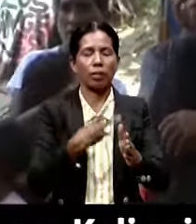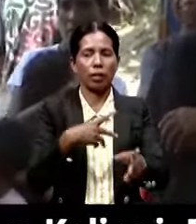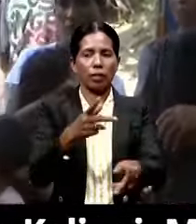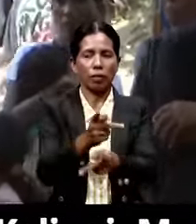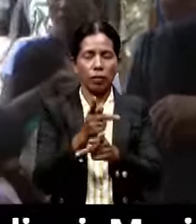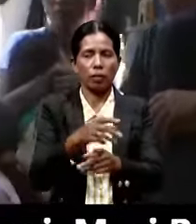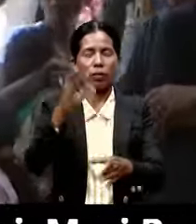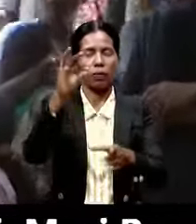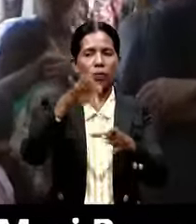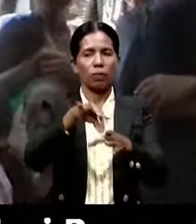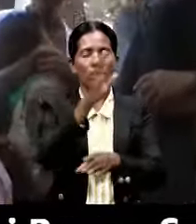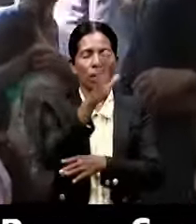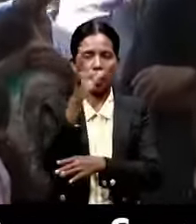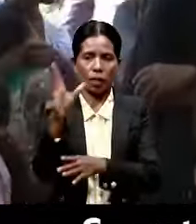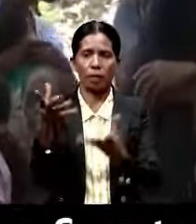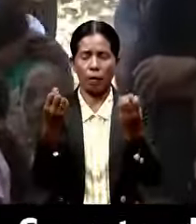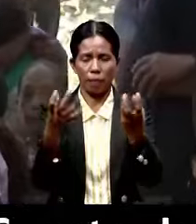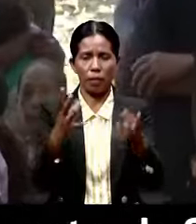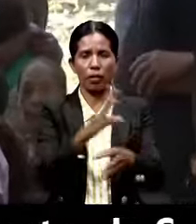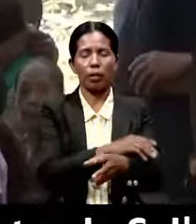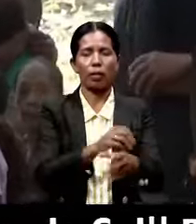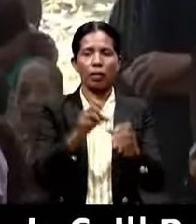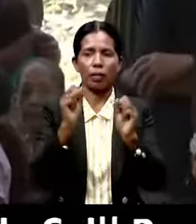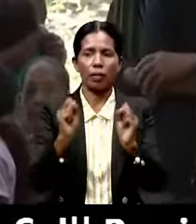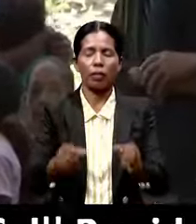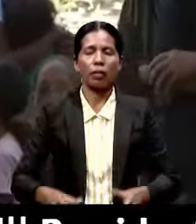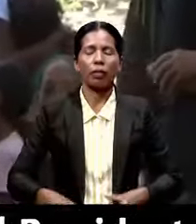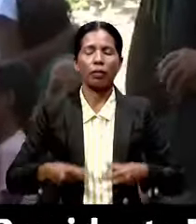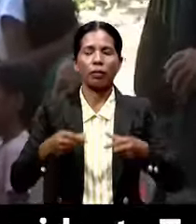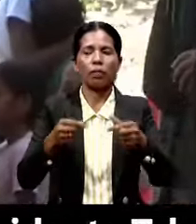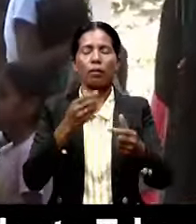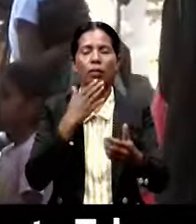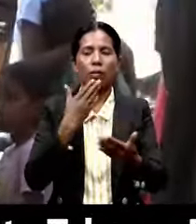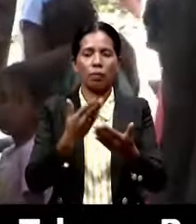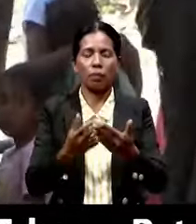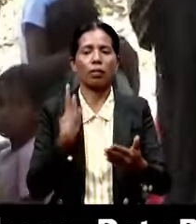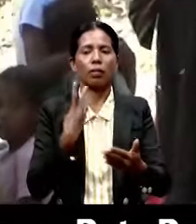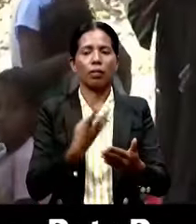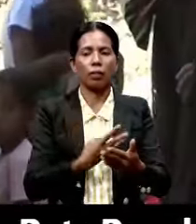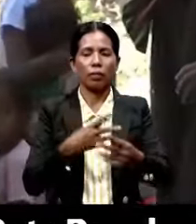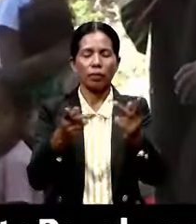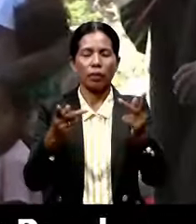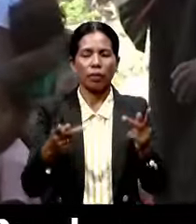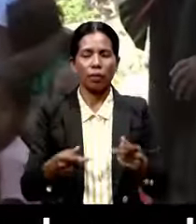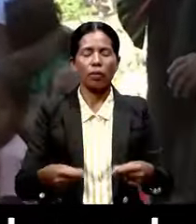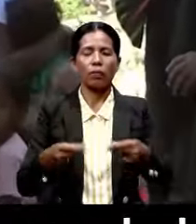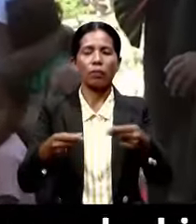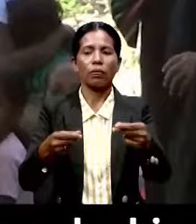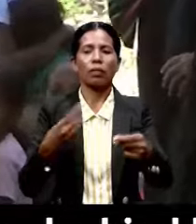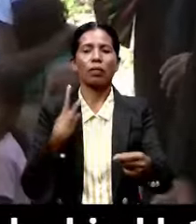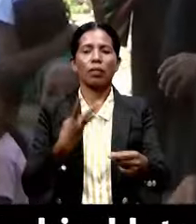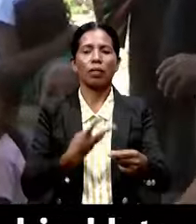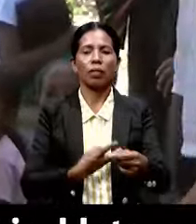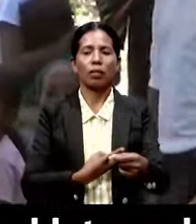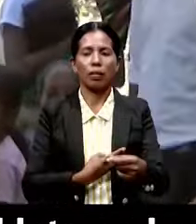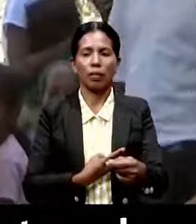Kuda Aihuris, nebe mak Barak, uri mwe, bele fo proteção, baitania ambiente, fo proteção baitania